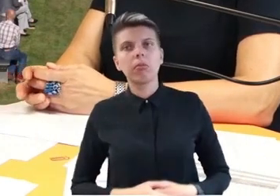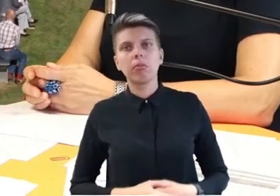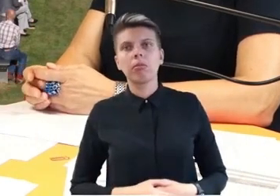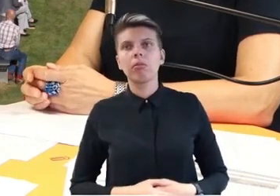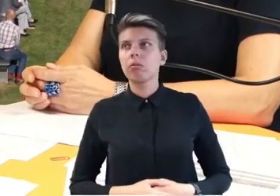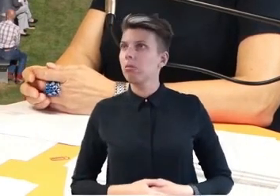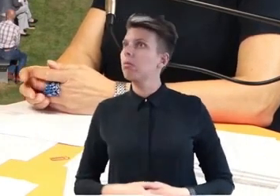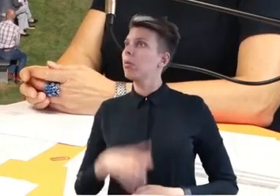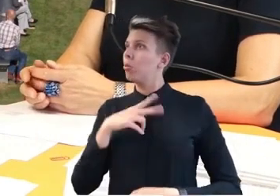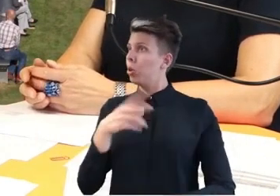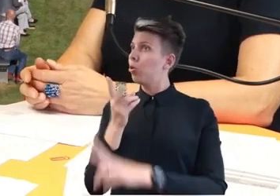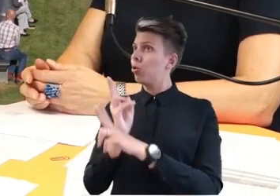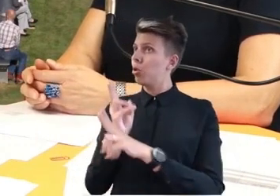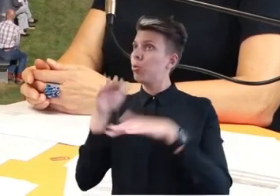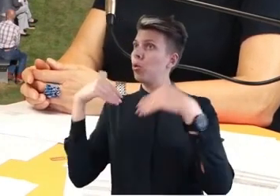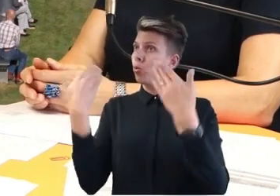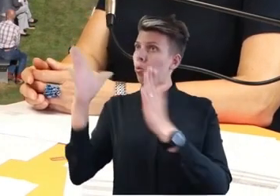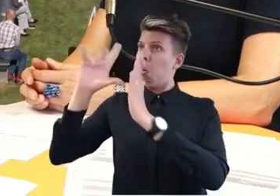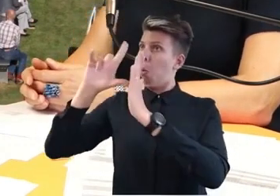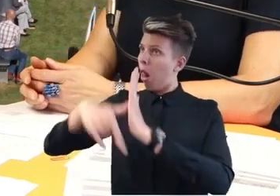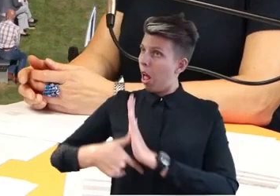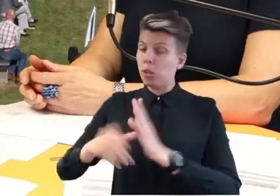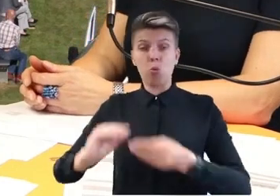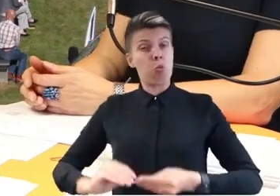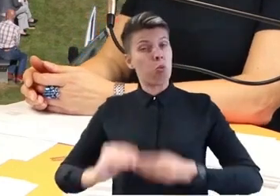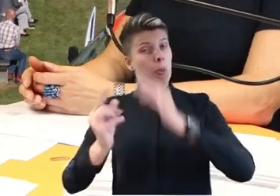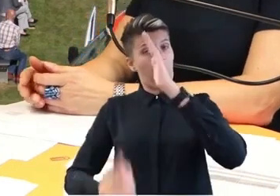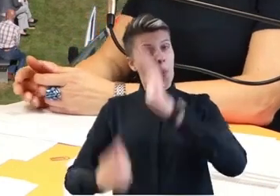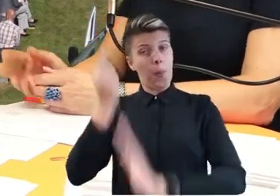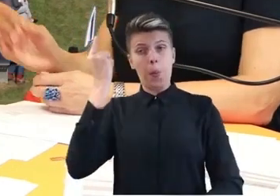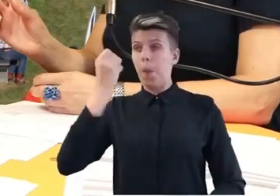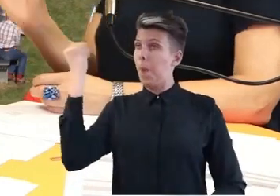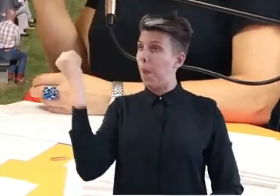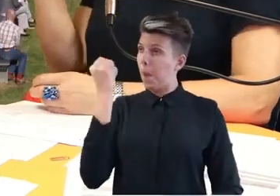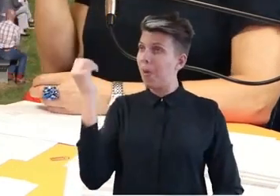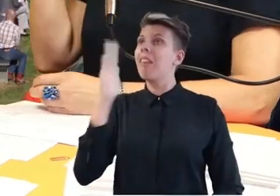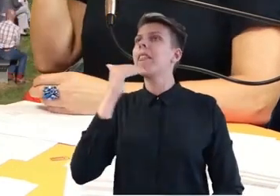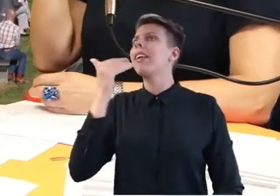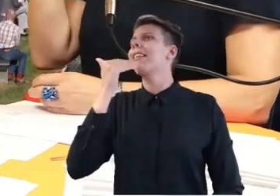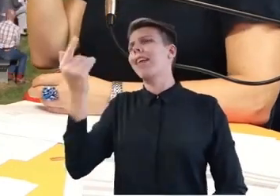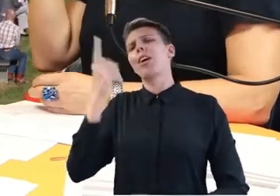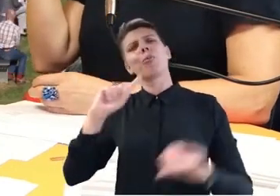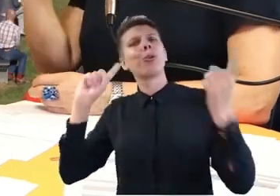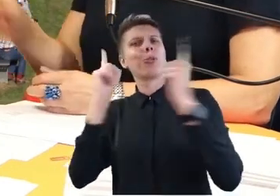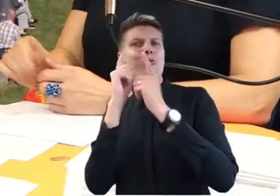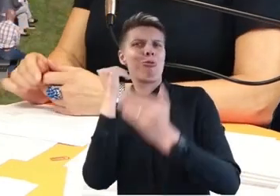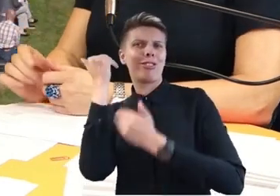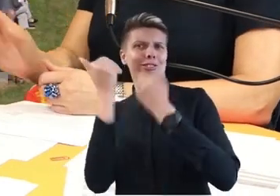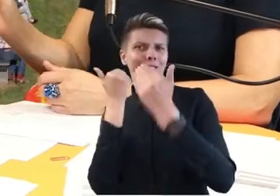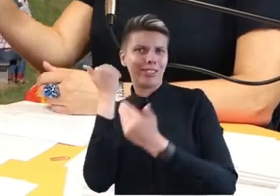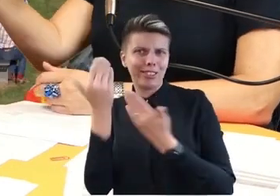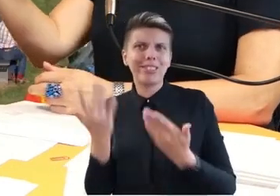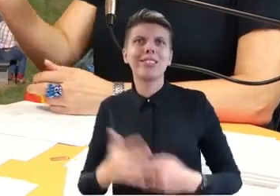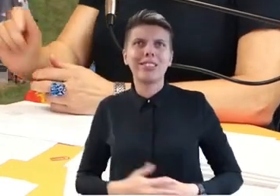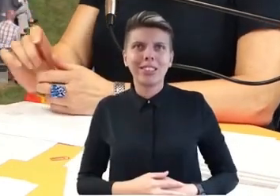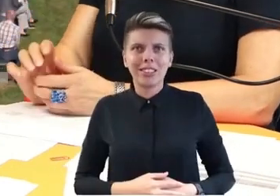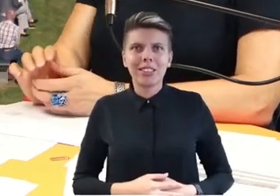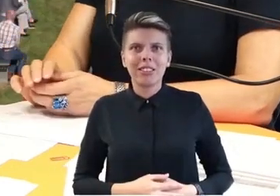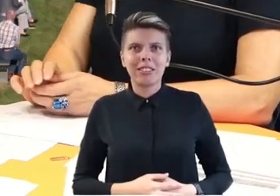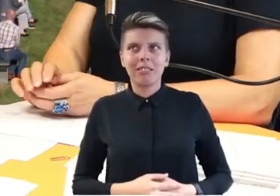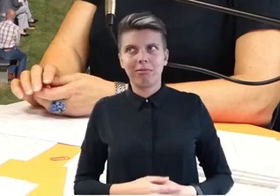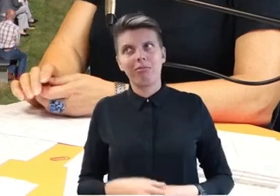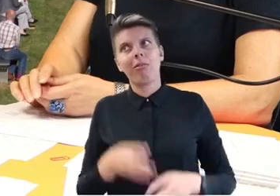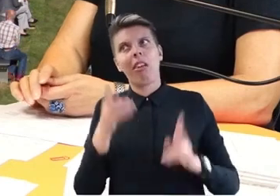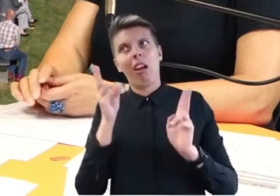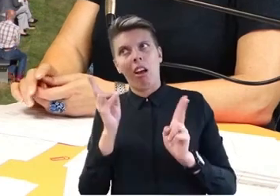vielfältige und hochkomplexe leistung vielen herzlichen dank für diesen winzigen einblick irgendwie da kann man ja im grunde genommen kommt man zu